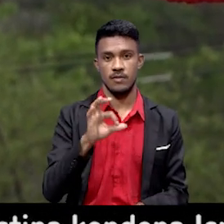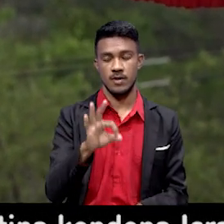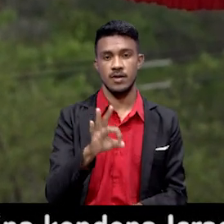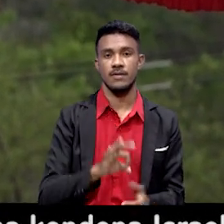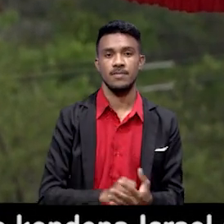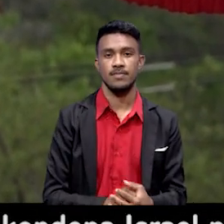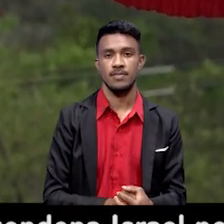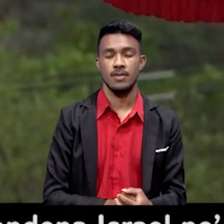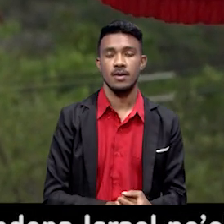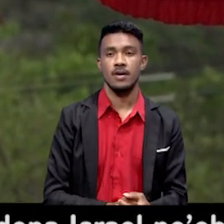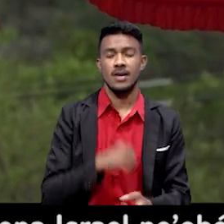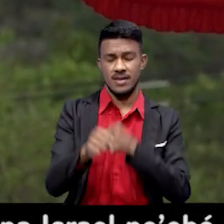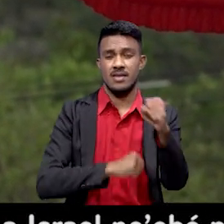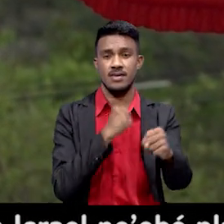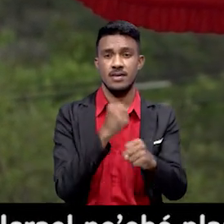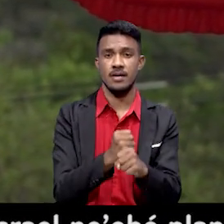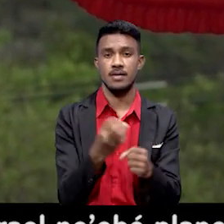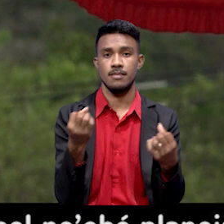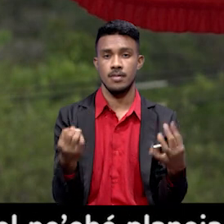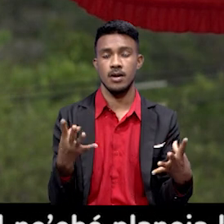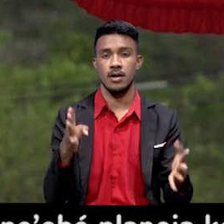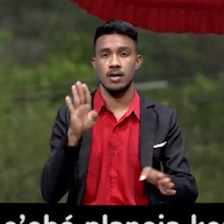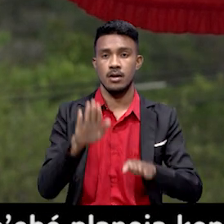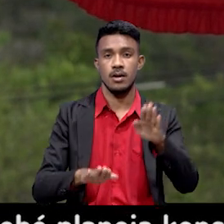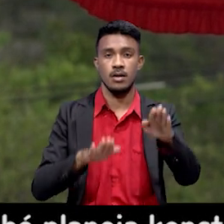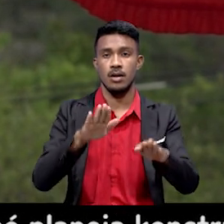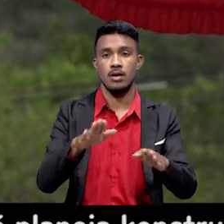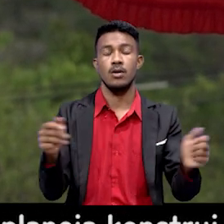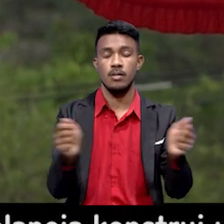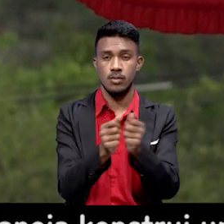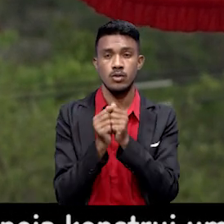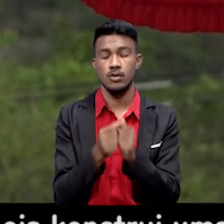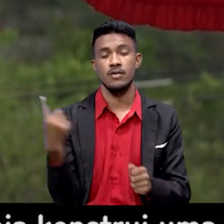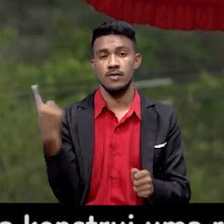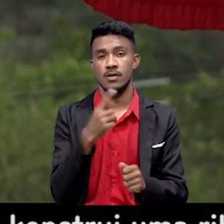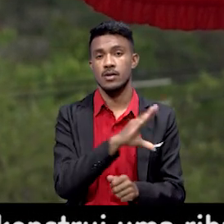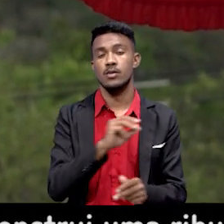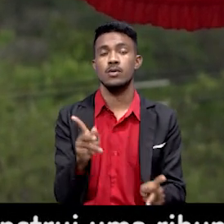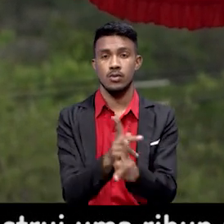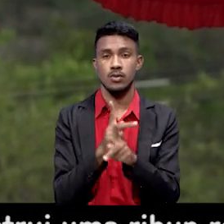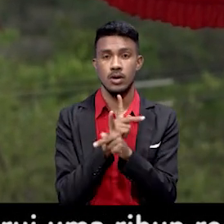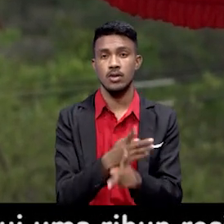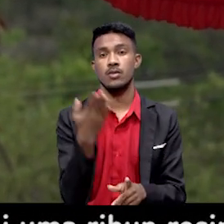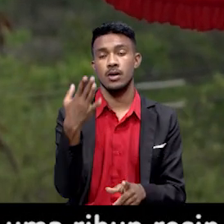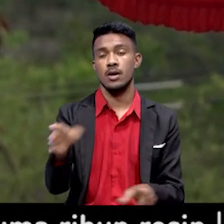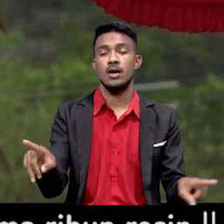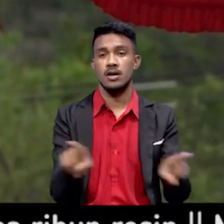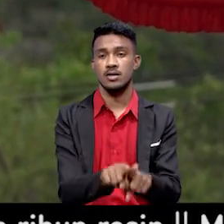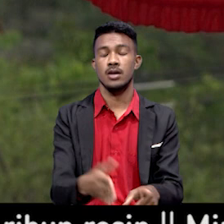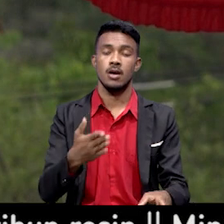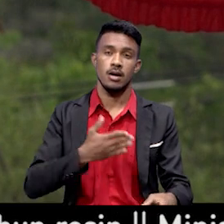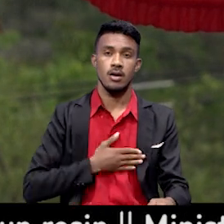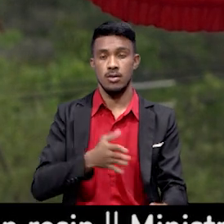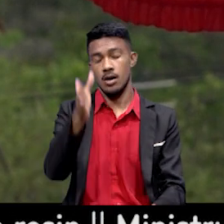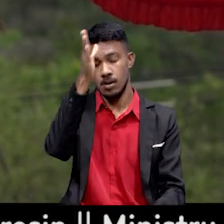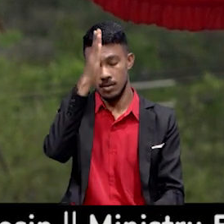idane tinambarak kelaha mutukonia koida dunia Hanesa mau saunia aman,